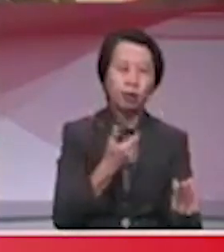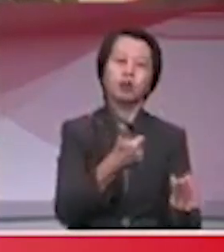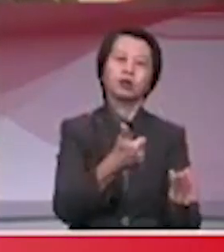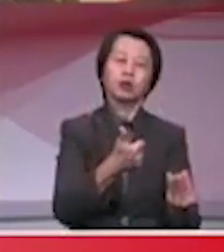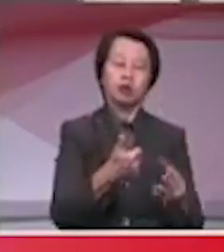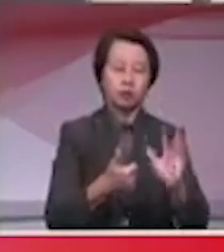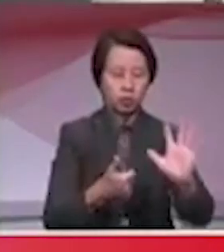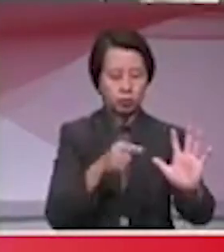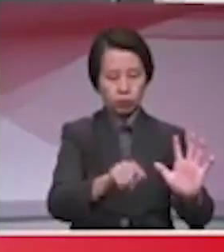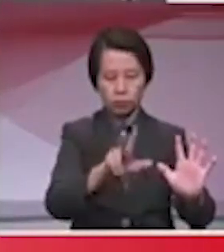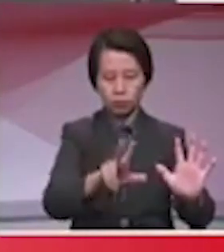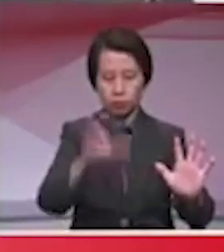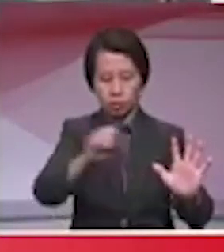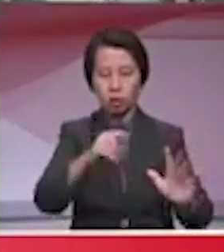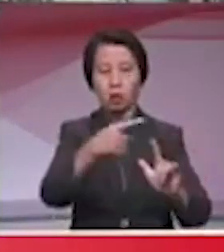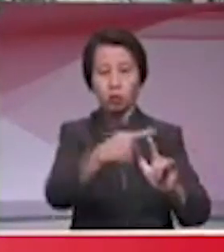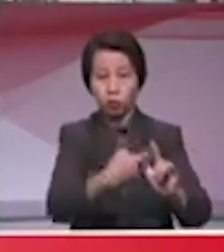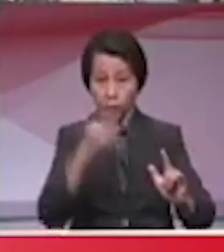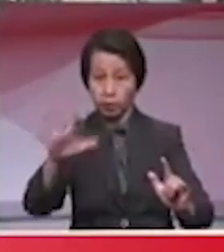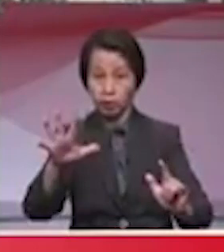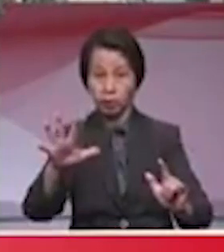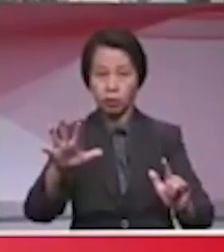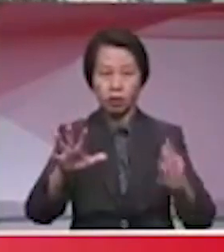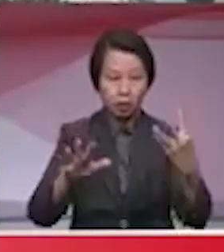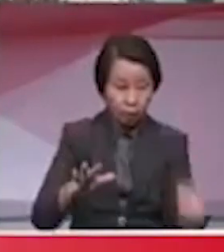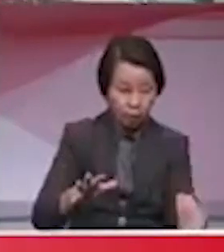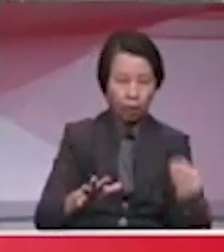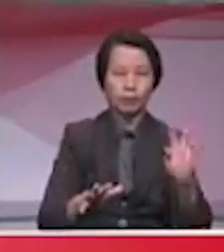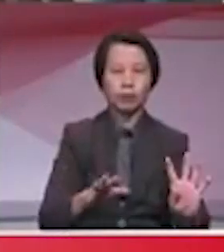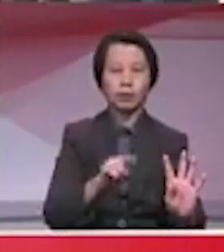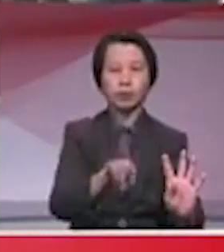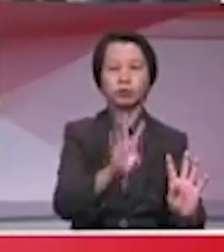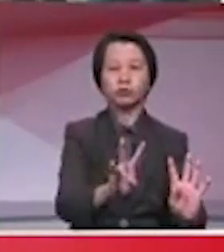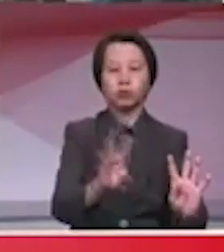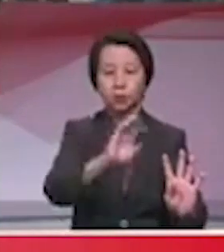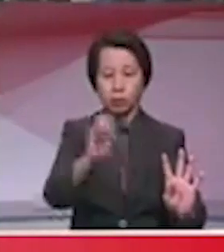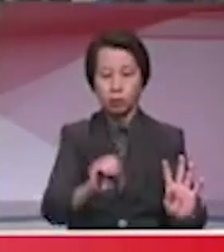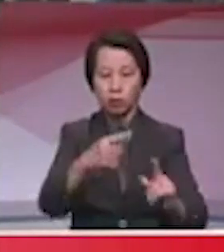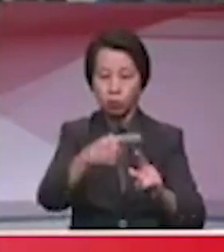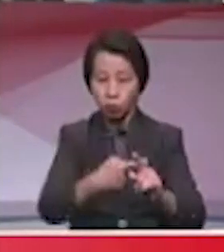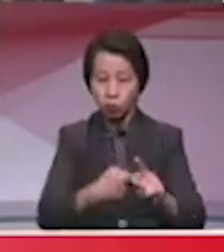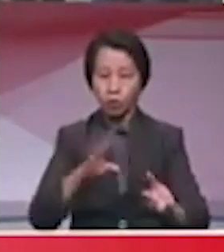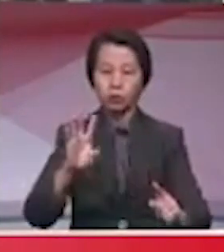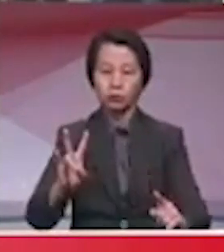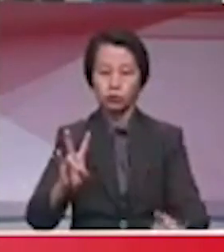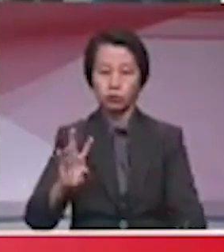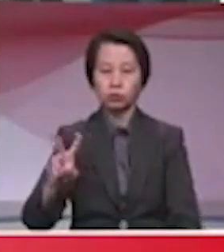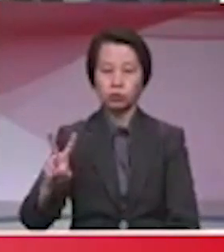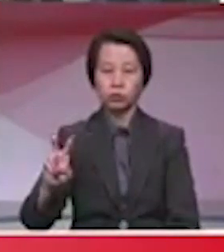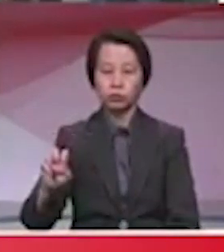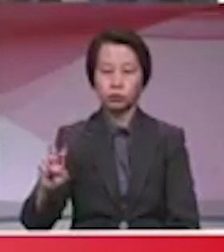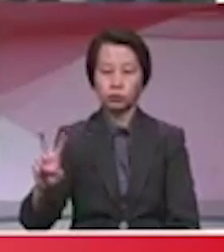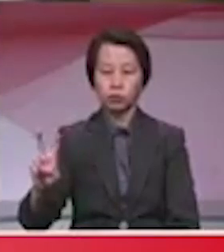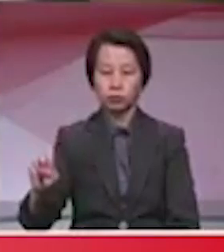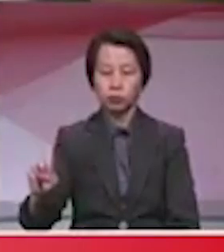daripada 5.3% pada bulan Mei kepada 4.7% pada bulan Julai